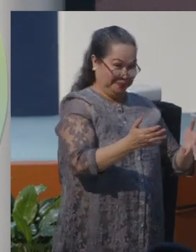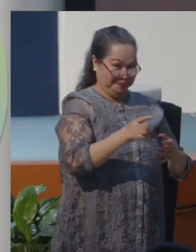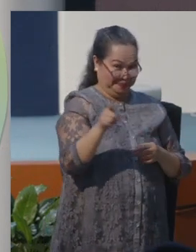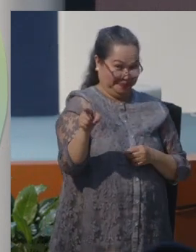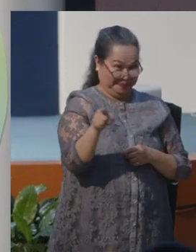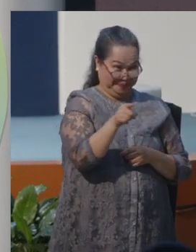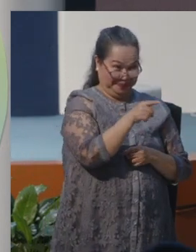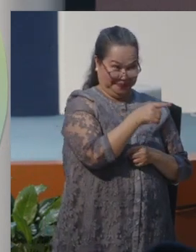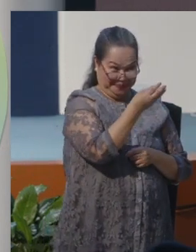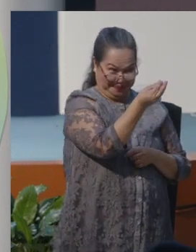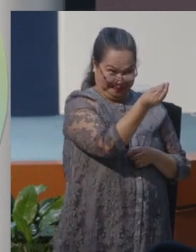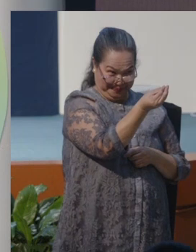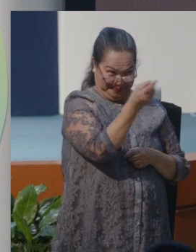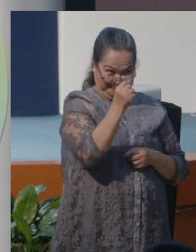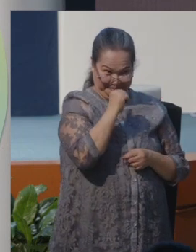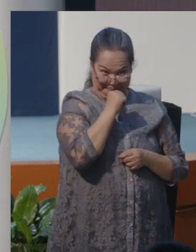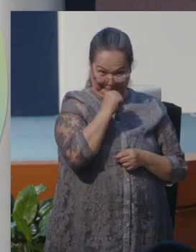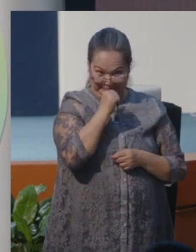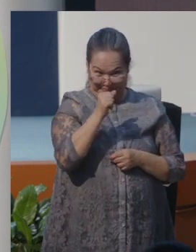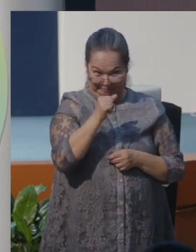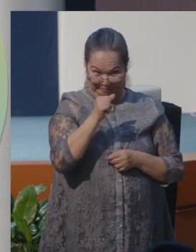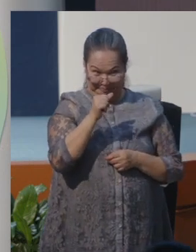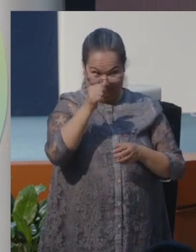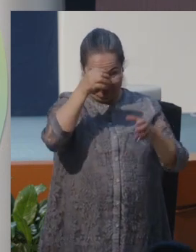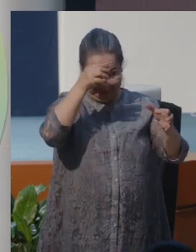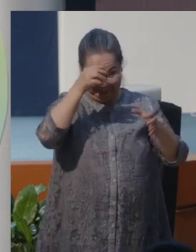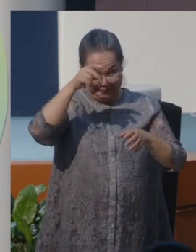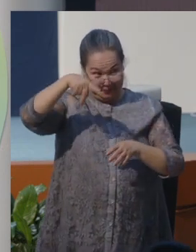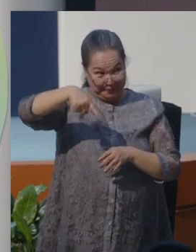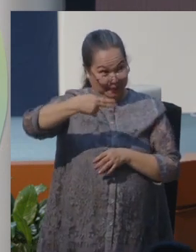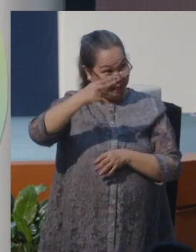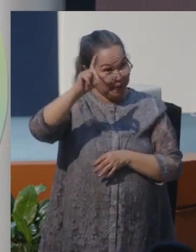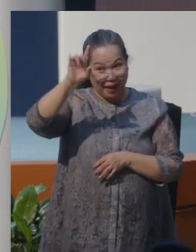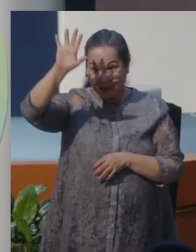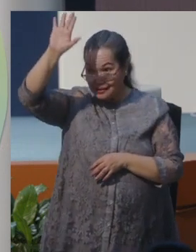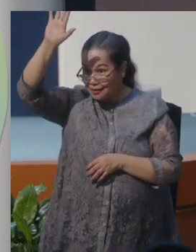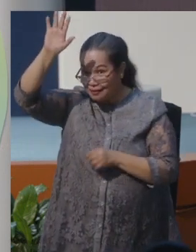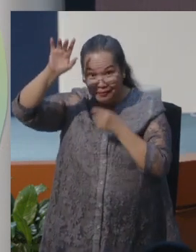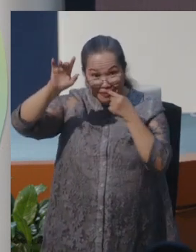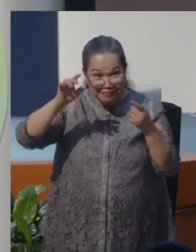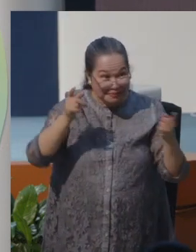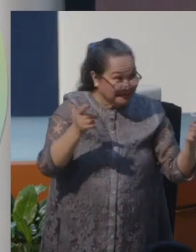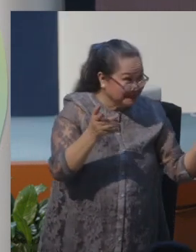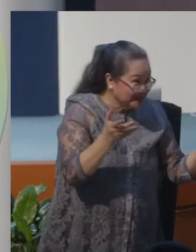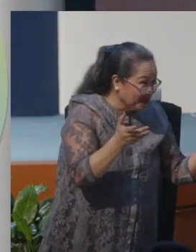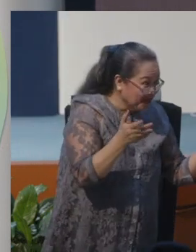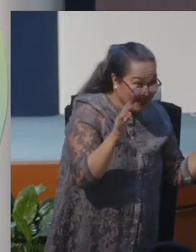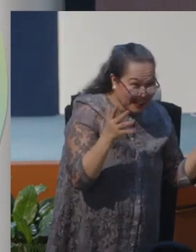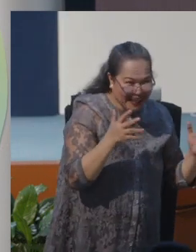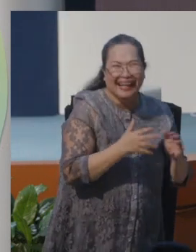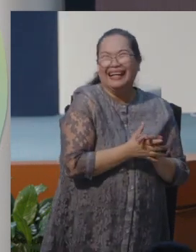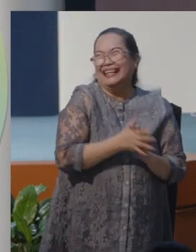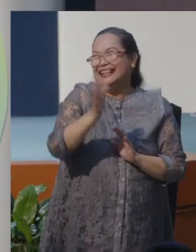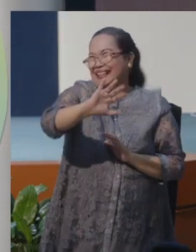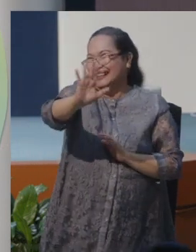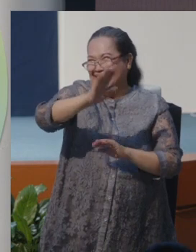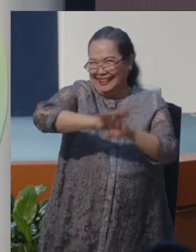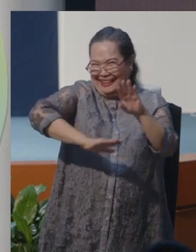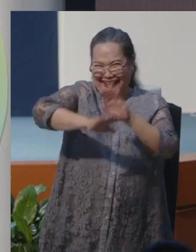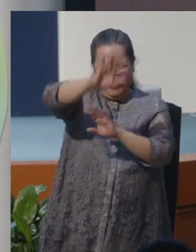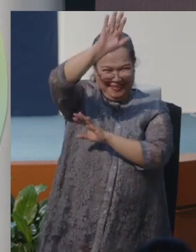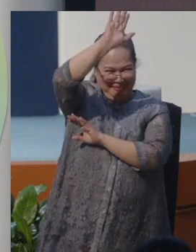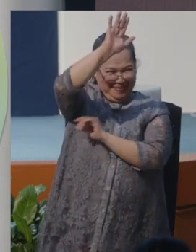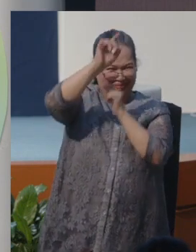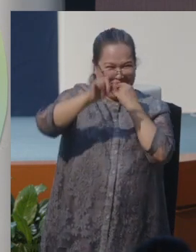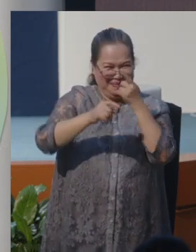mga ilan-ilan lang po siguro ang may PhD. Meron po bang may PhD dito sa inyo? Wala. Huwag nyo na itaas kamay nyo.